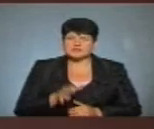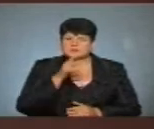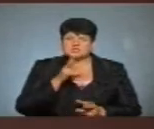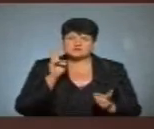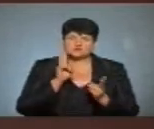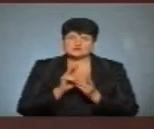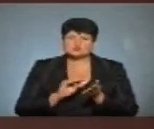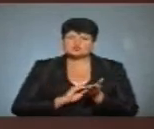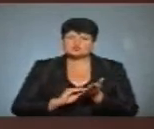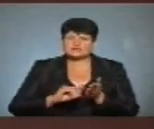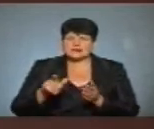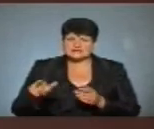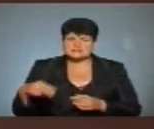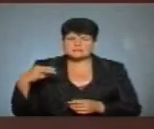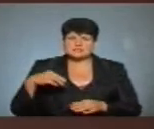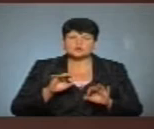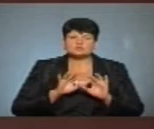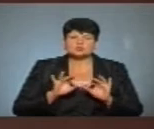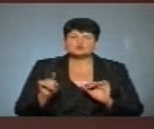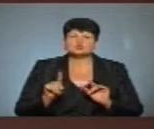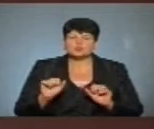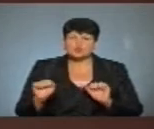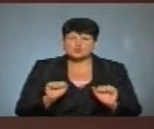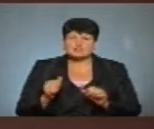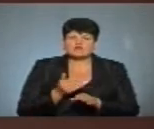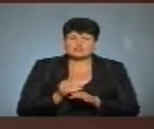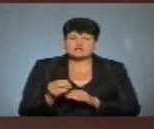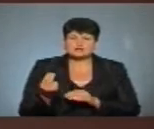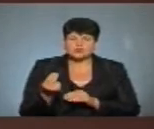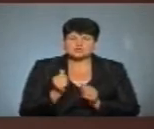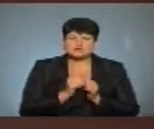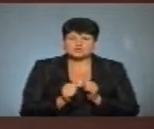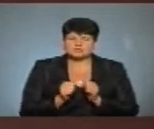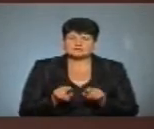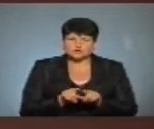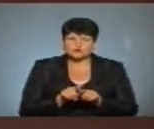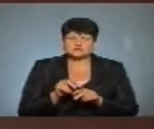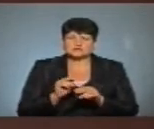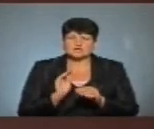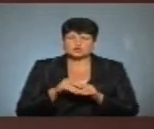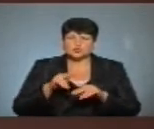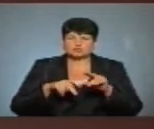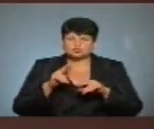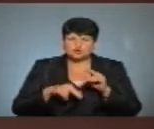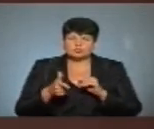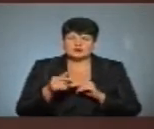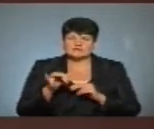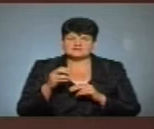з журналістами президент розповів, що уряд виділив гроші також на добудову Гаївського мосту в